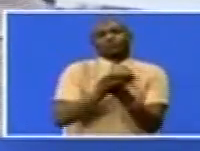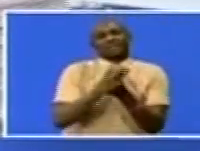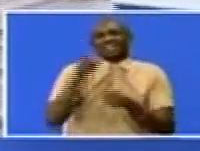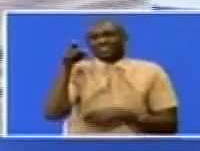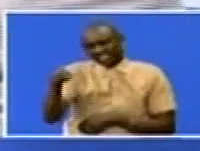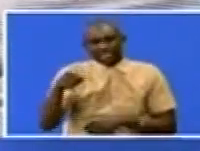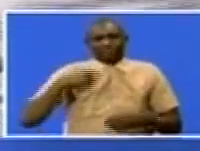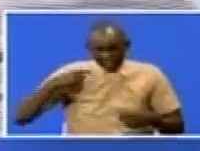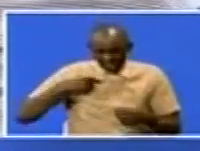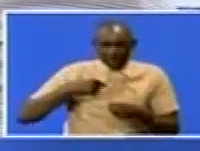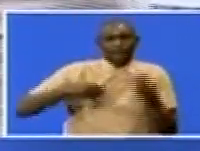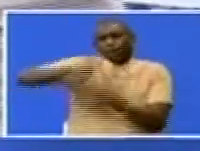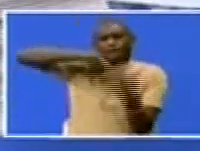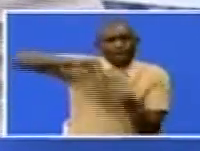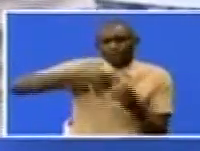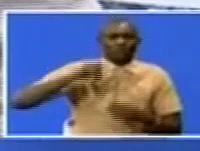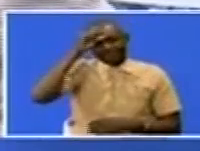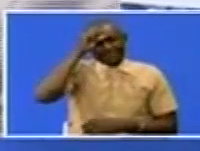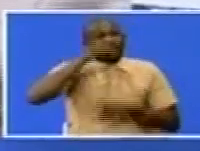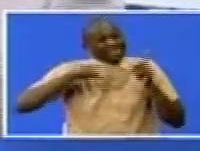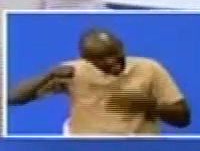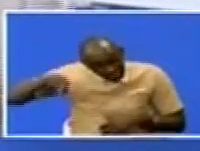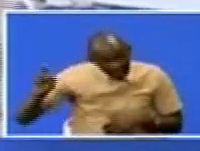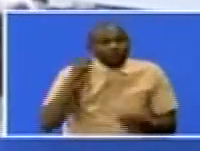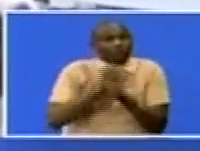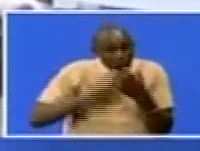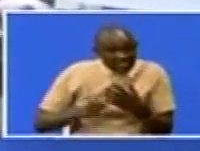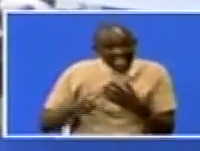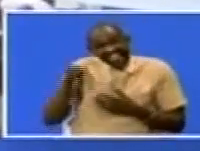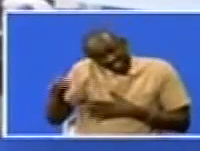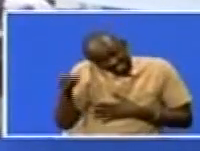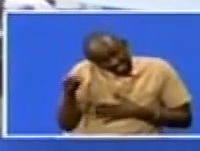anakoroga serikali. Kumbe wao walikuwa natetea zile pesa ambao walichukua.